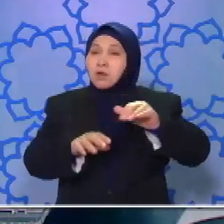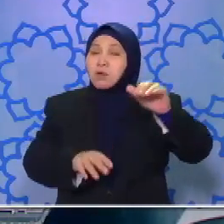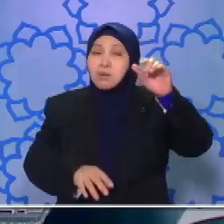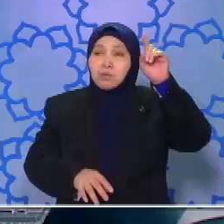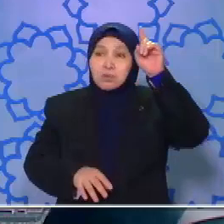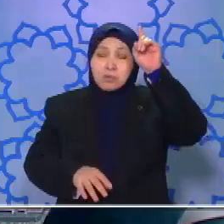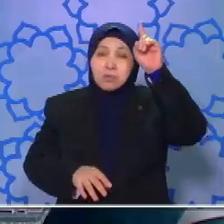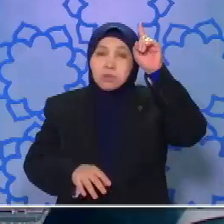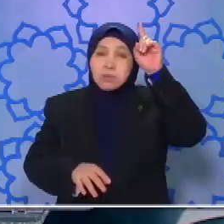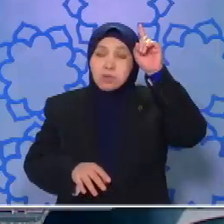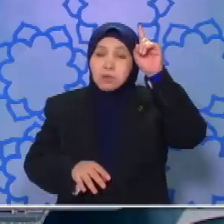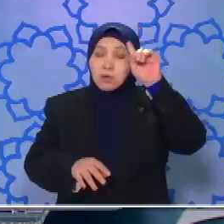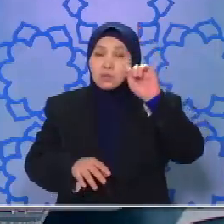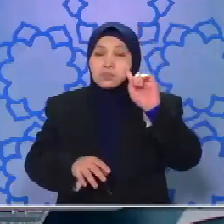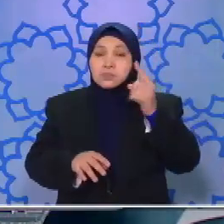yu'allimukumullahu